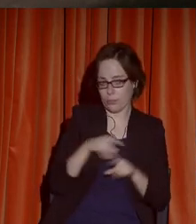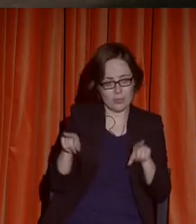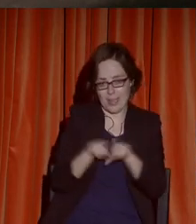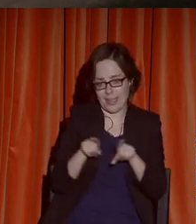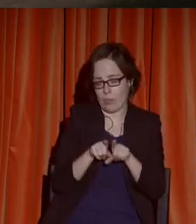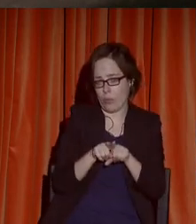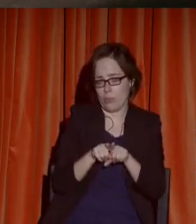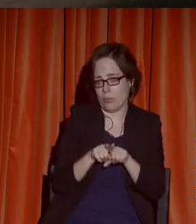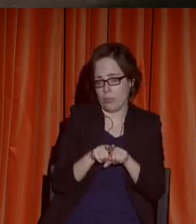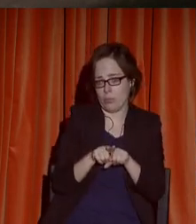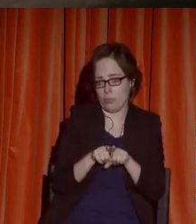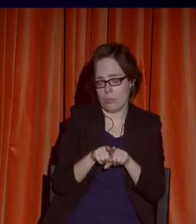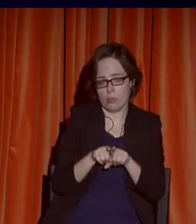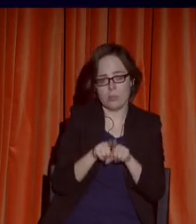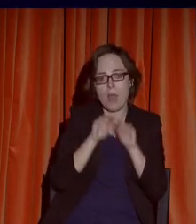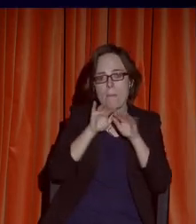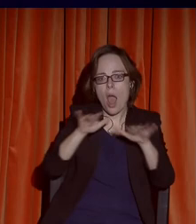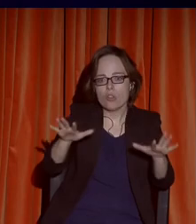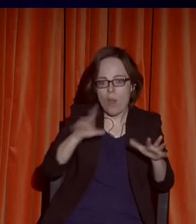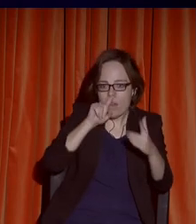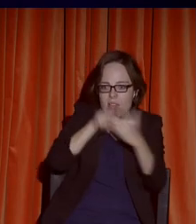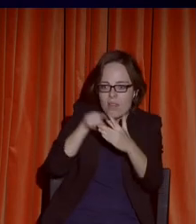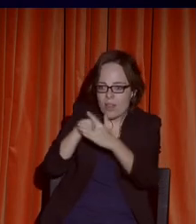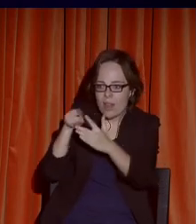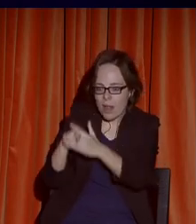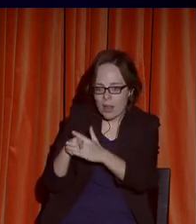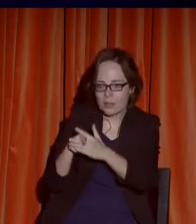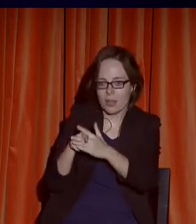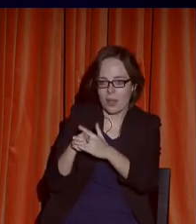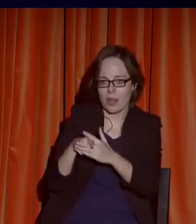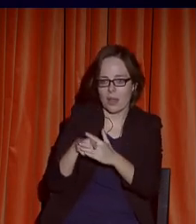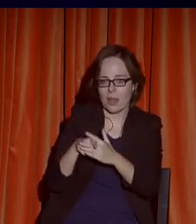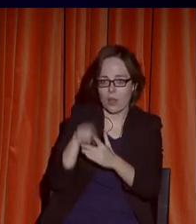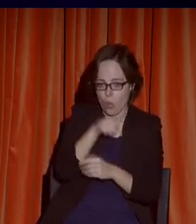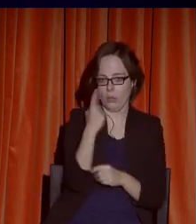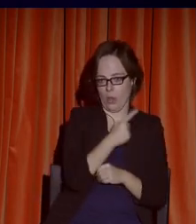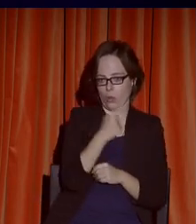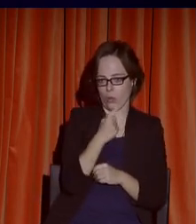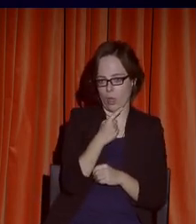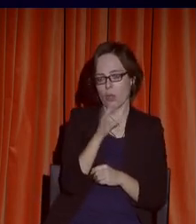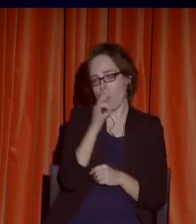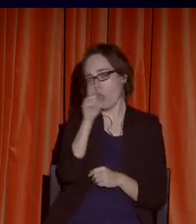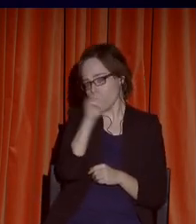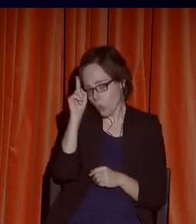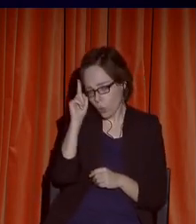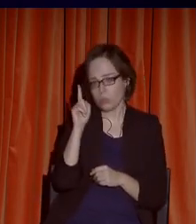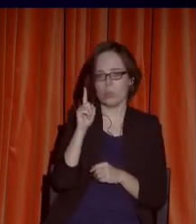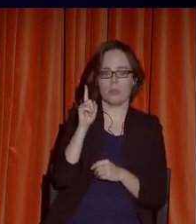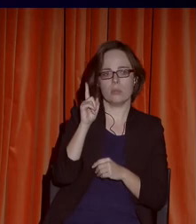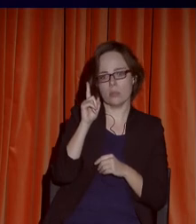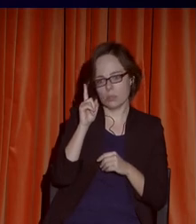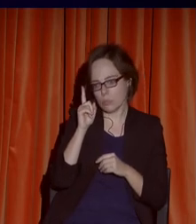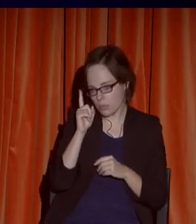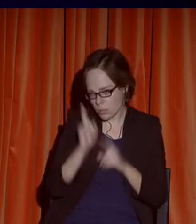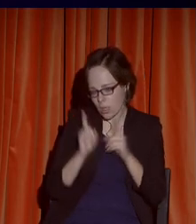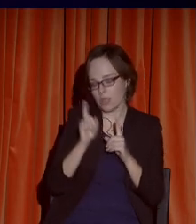jest ta masowa inwigilacja, której młodzi ludzie, często dość nieroztropnie używając technologii,